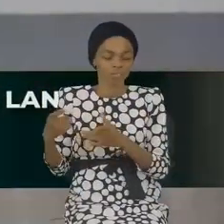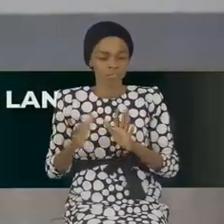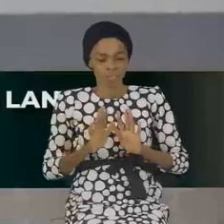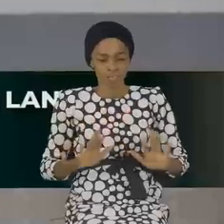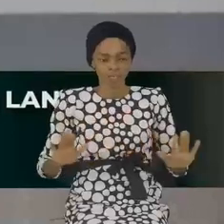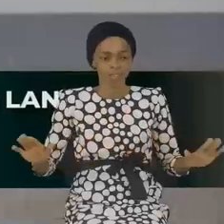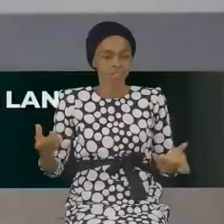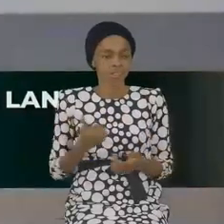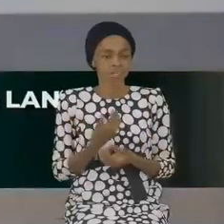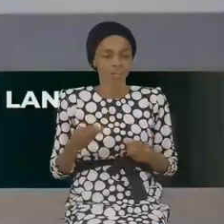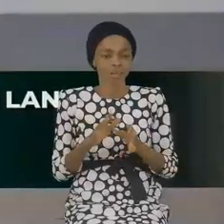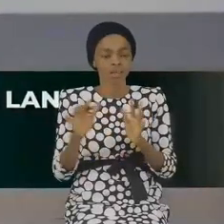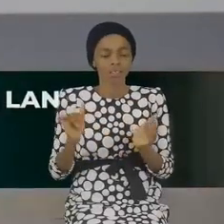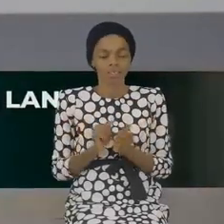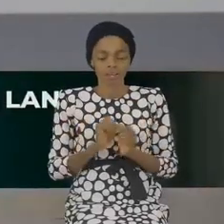et le miel.